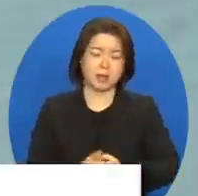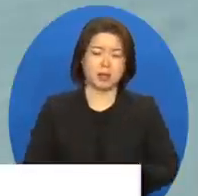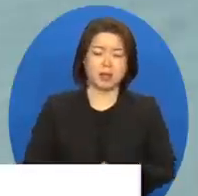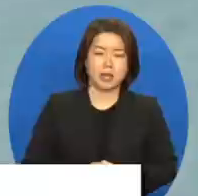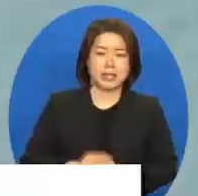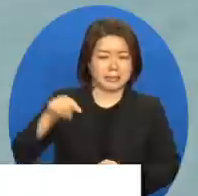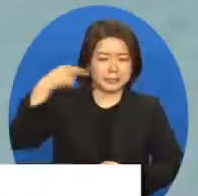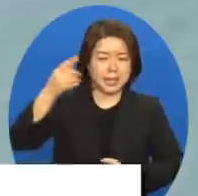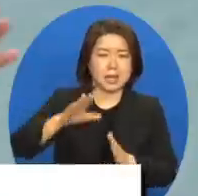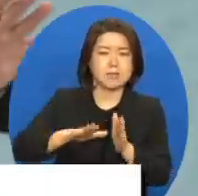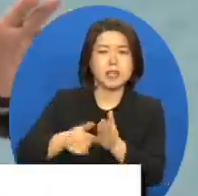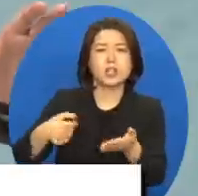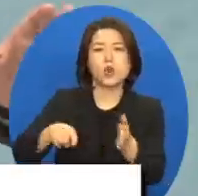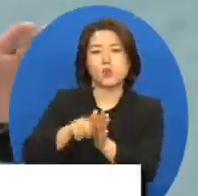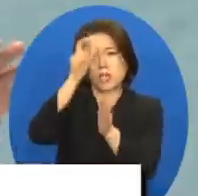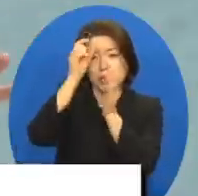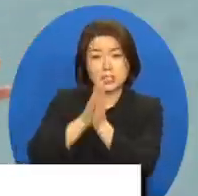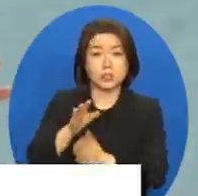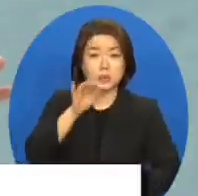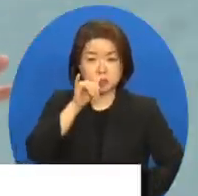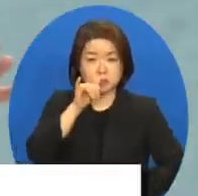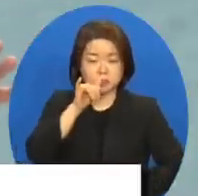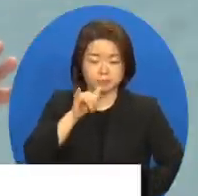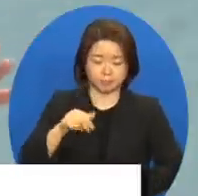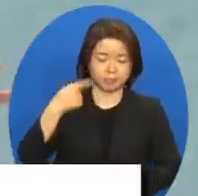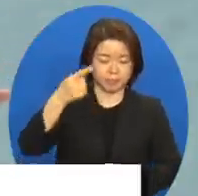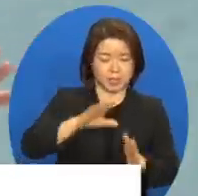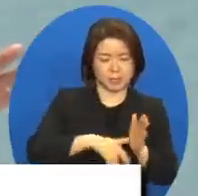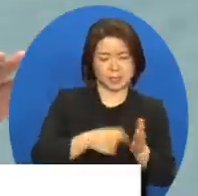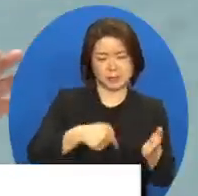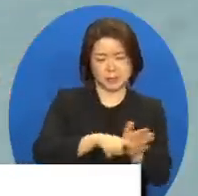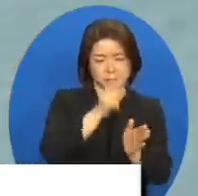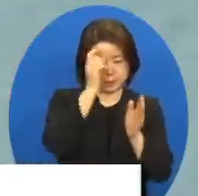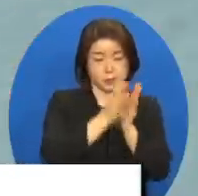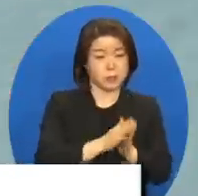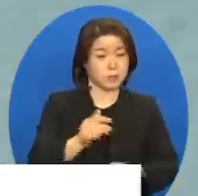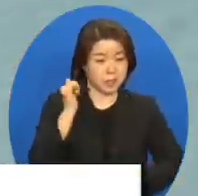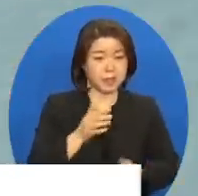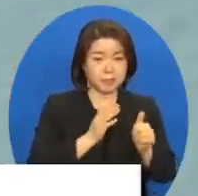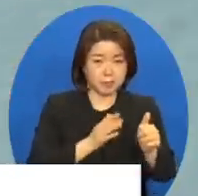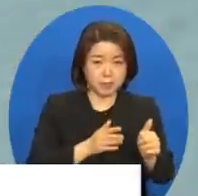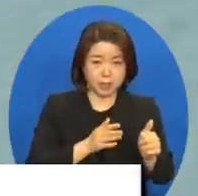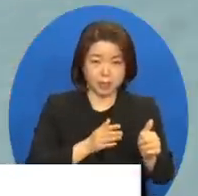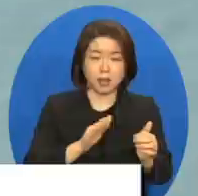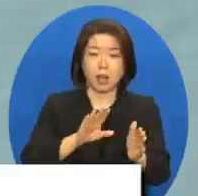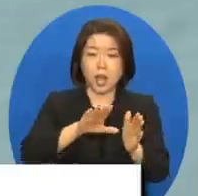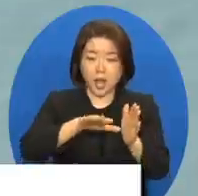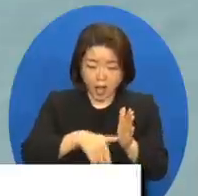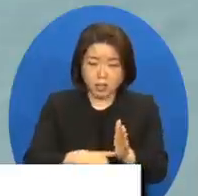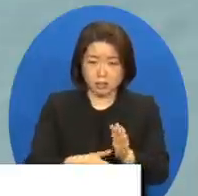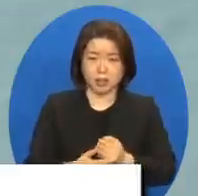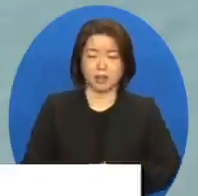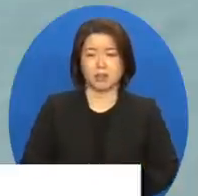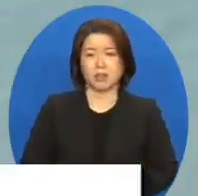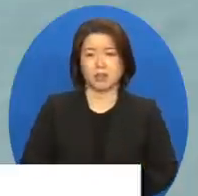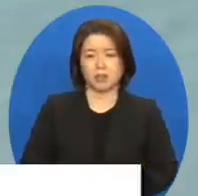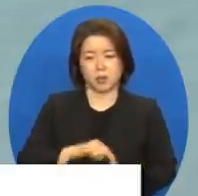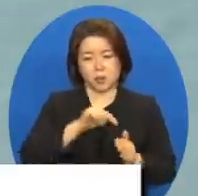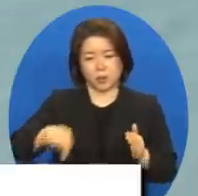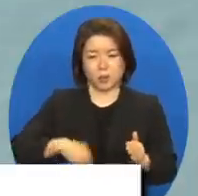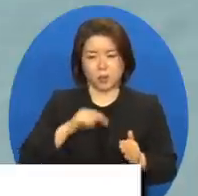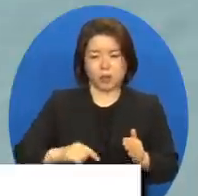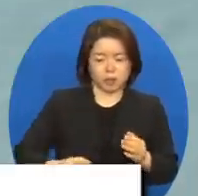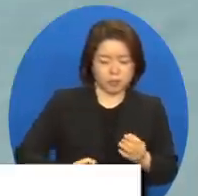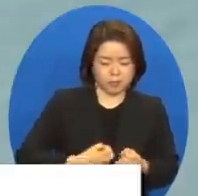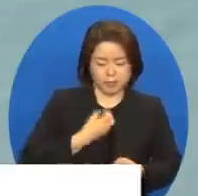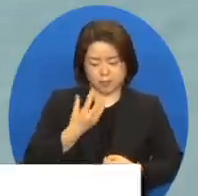기도였습니다. 다음 세대를 위해서 기도합시다. 그때 다음 세대를 위해서 기도하는데 속에서부터